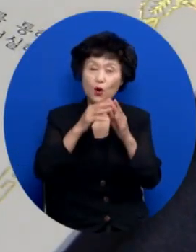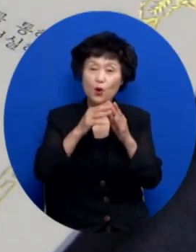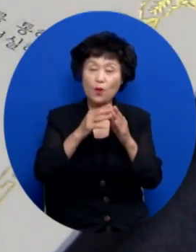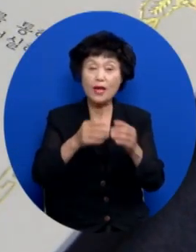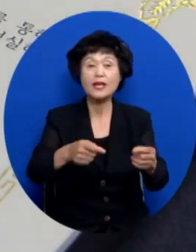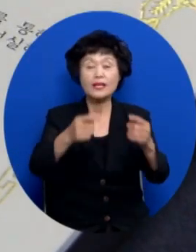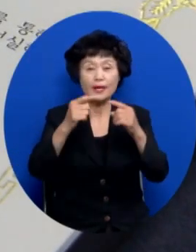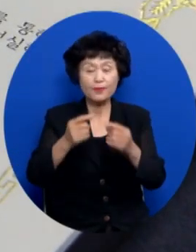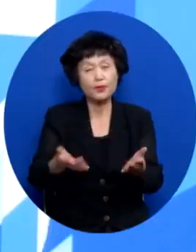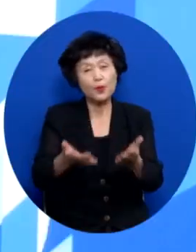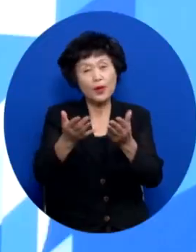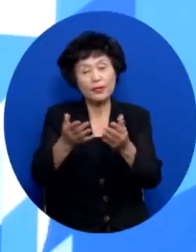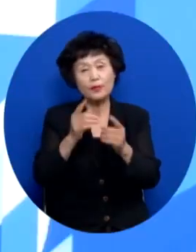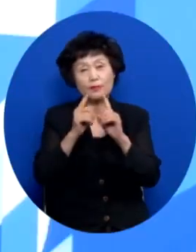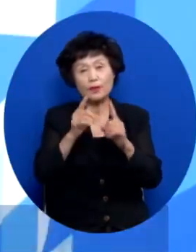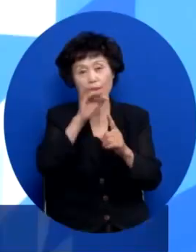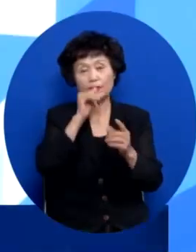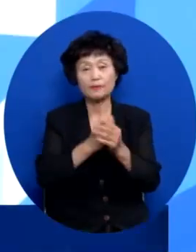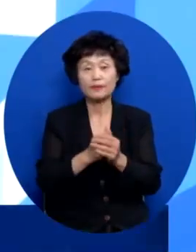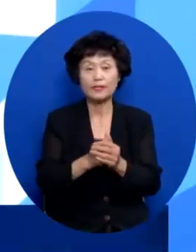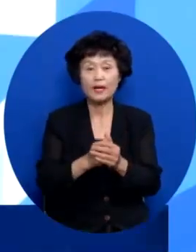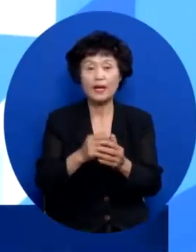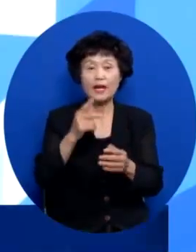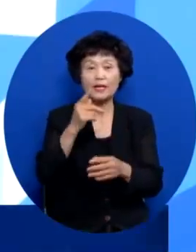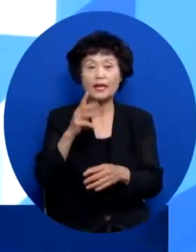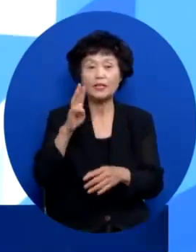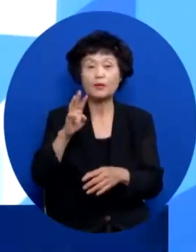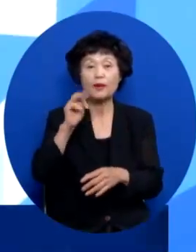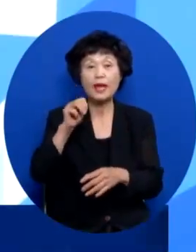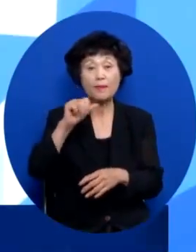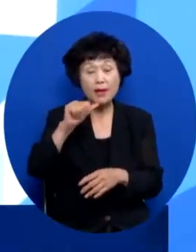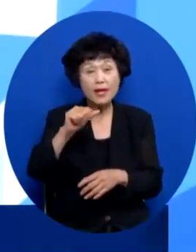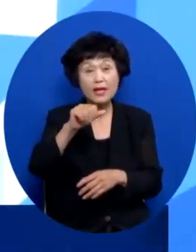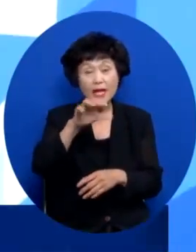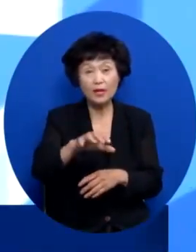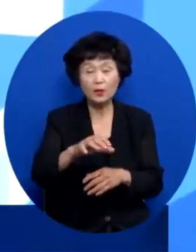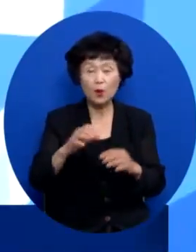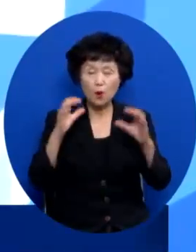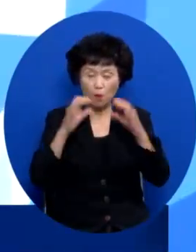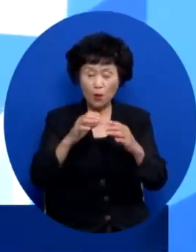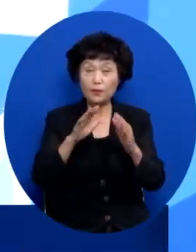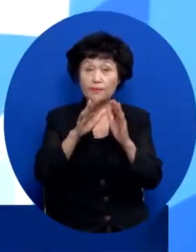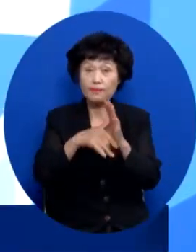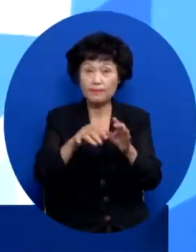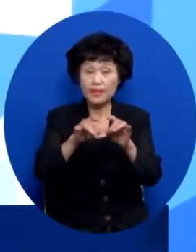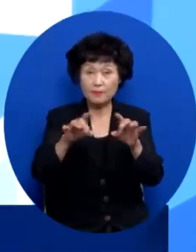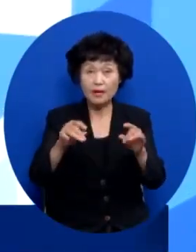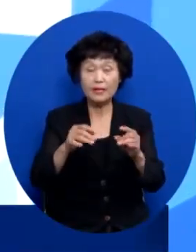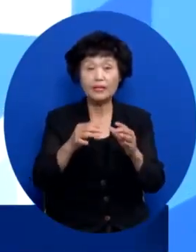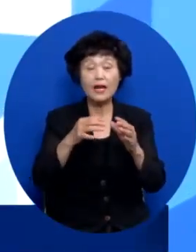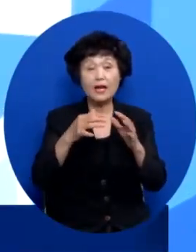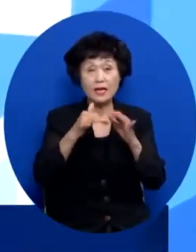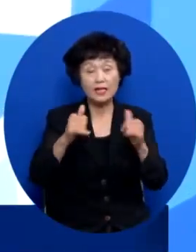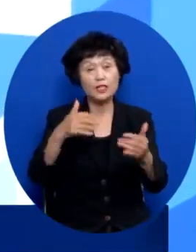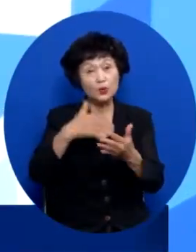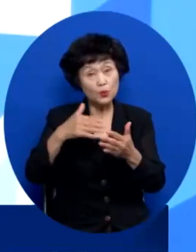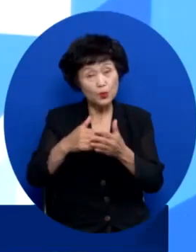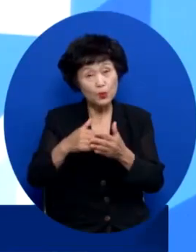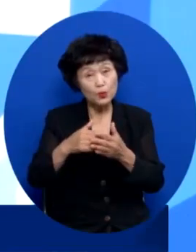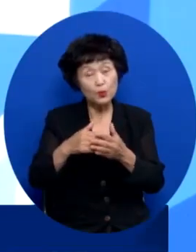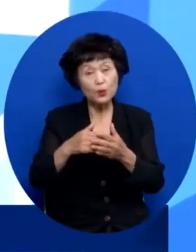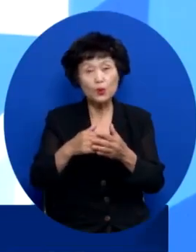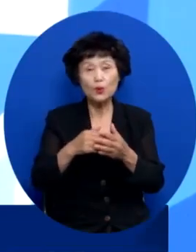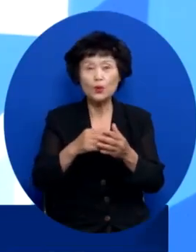독려하겠다고 밝혔습니다. KWMA도 계속 모든 모임이 있을 때마다 이 인구 문제를 먼저 얘기를